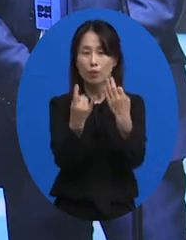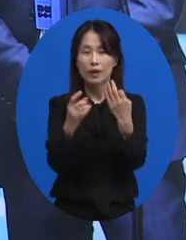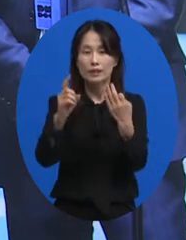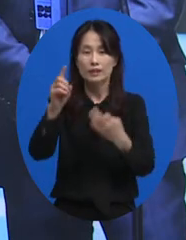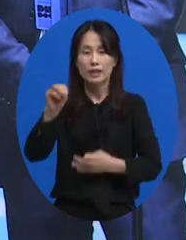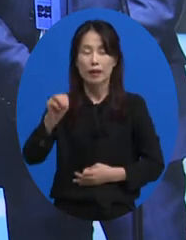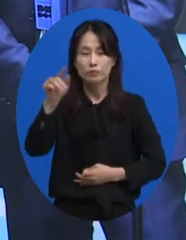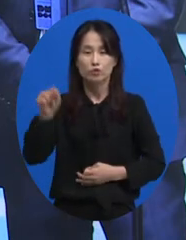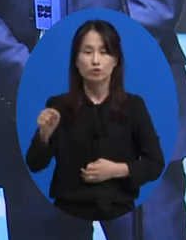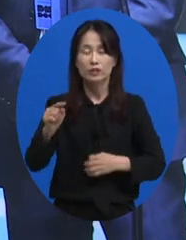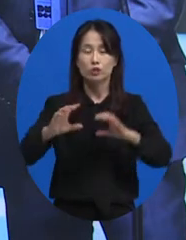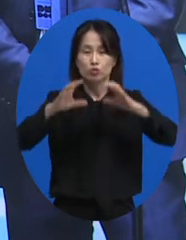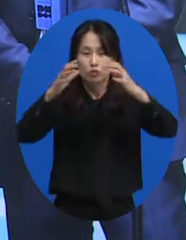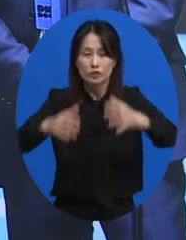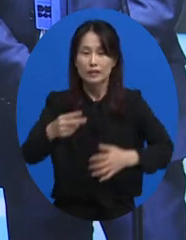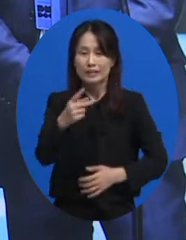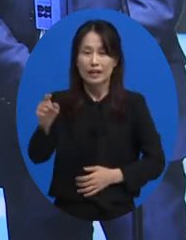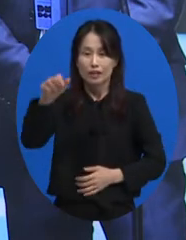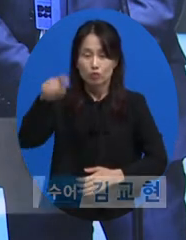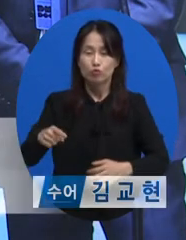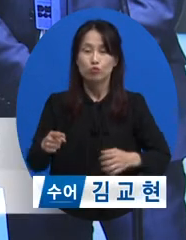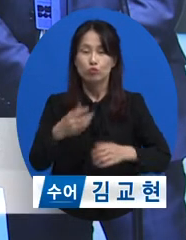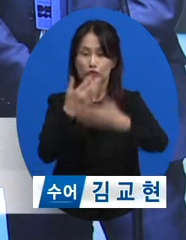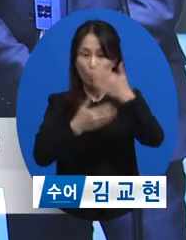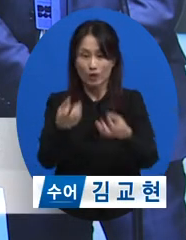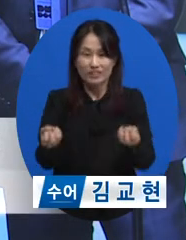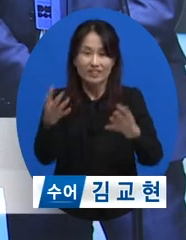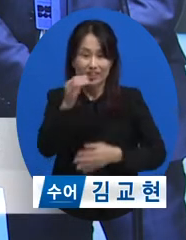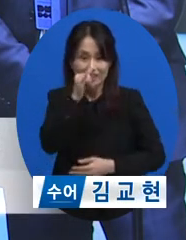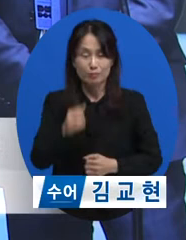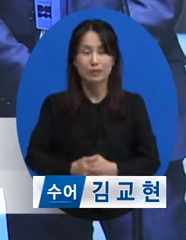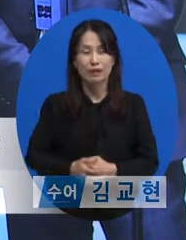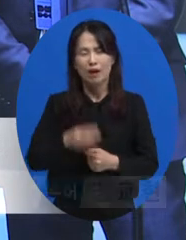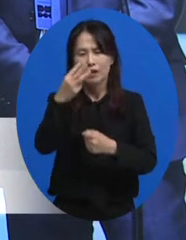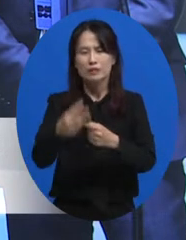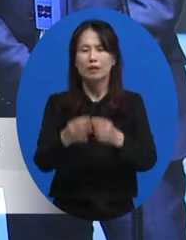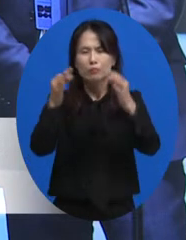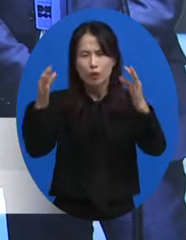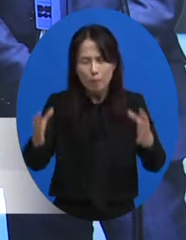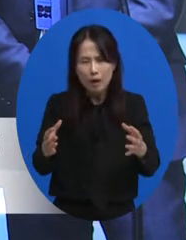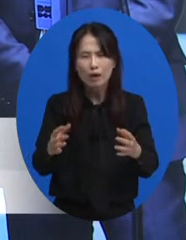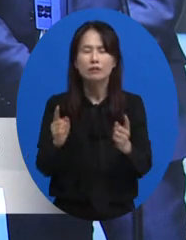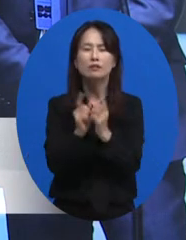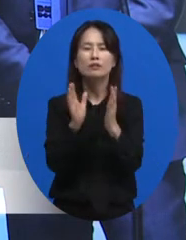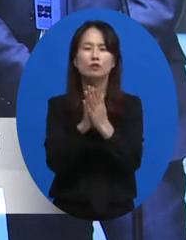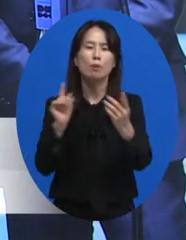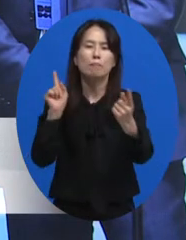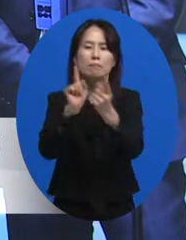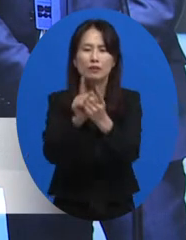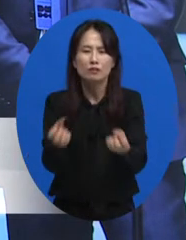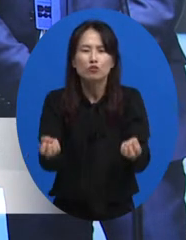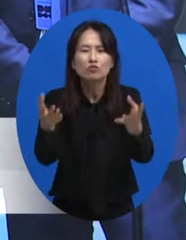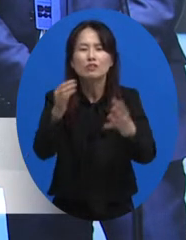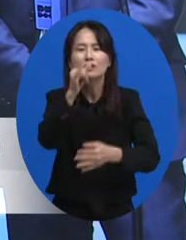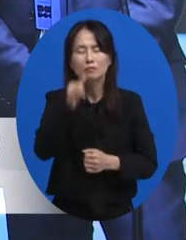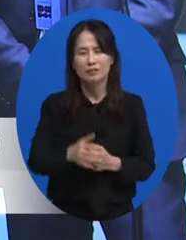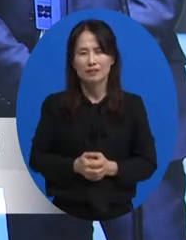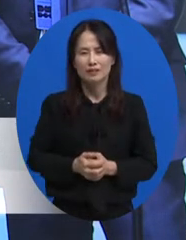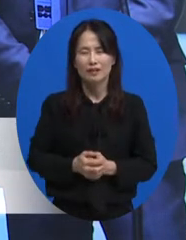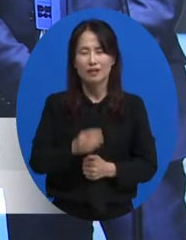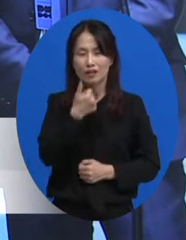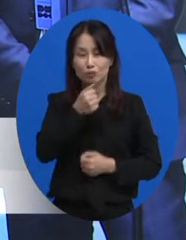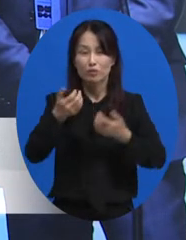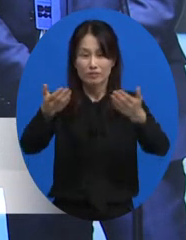제14회 DMZ 국채 다큐멘터리 영화제가 한창입니다 2019년 이후 3년 만에 전면 배면행사로 개최된다고